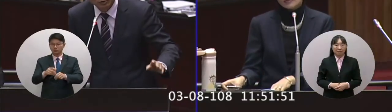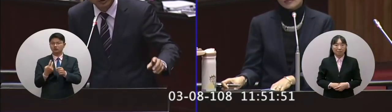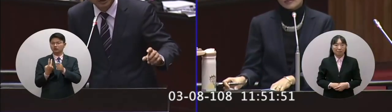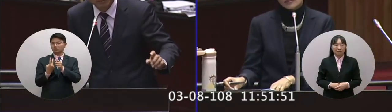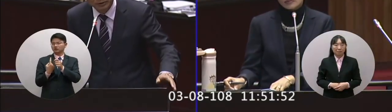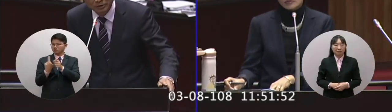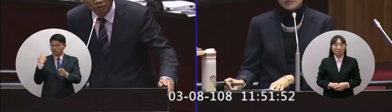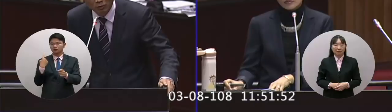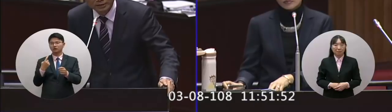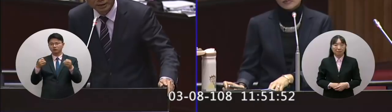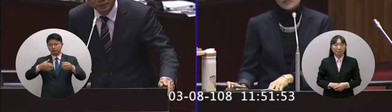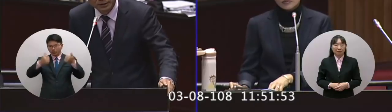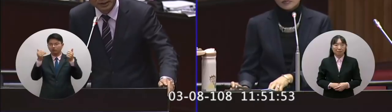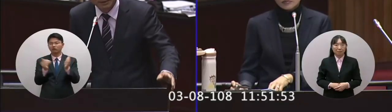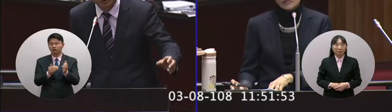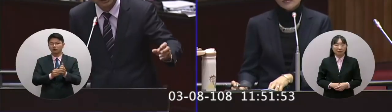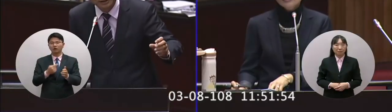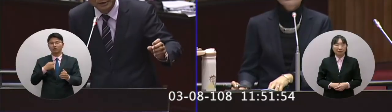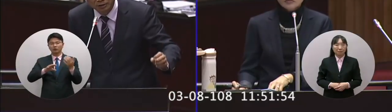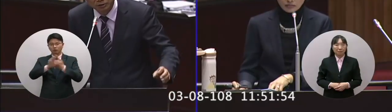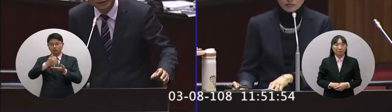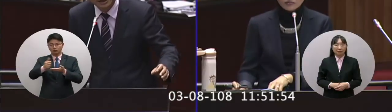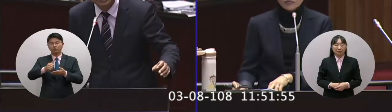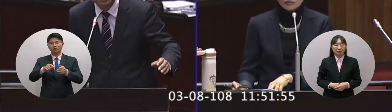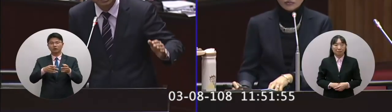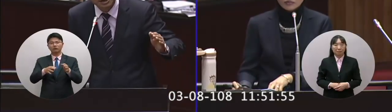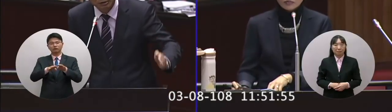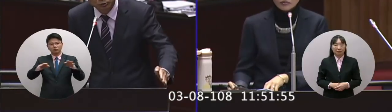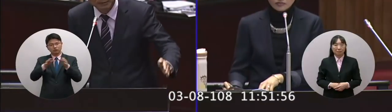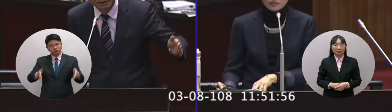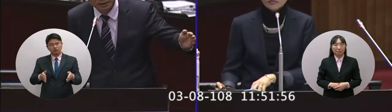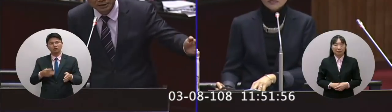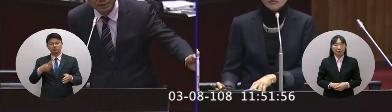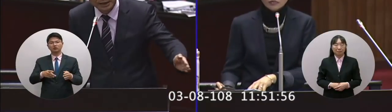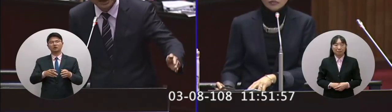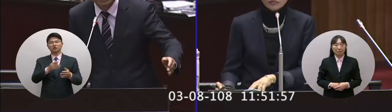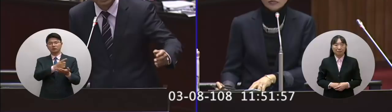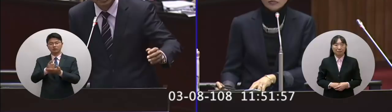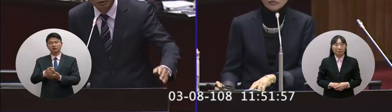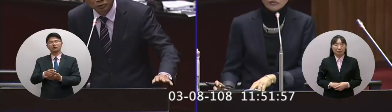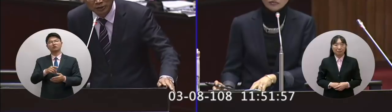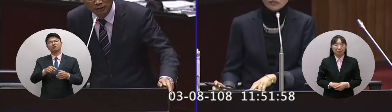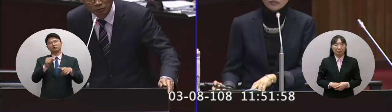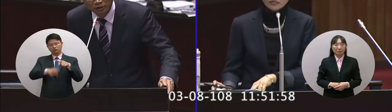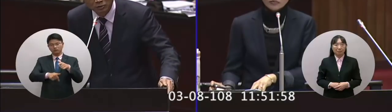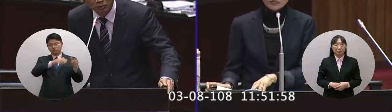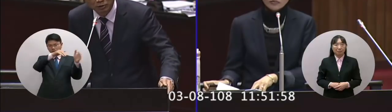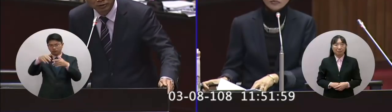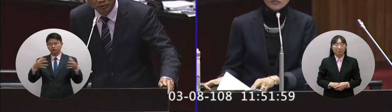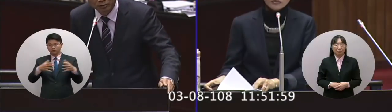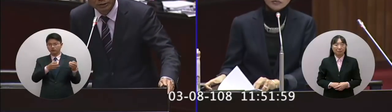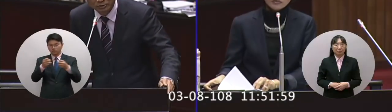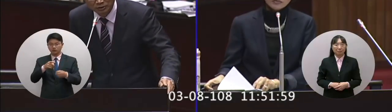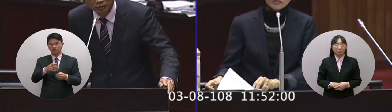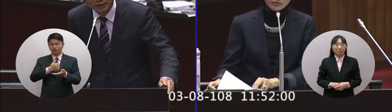农委会绝对要利用外销平台把所有的业者call进来之后，告诉他们你订单哪了，后续的稳定供